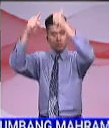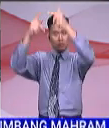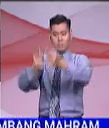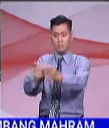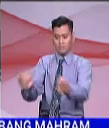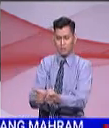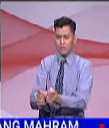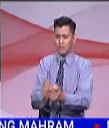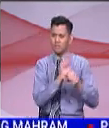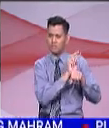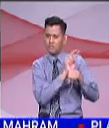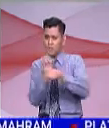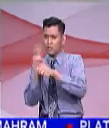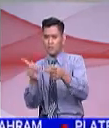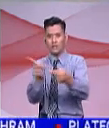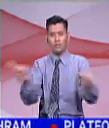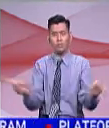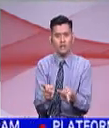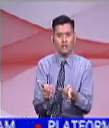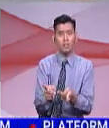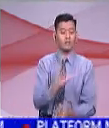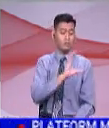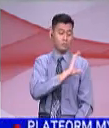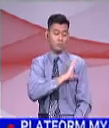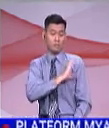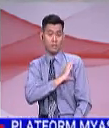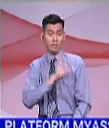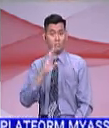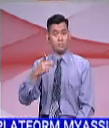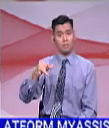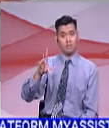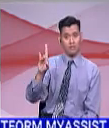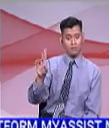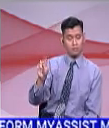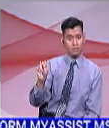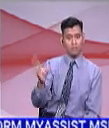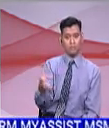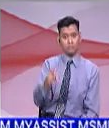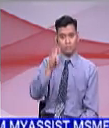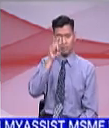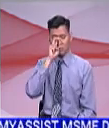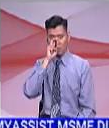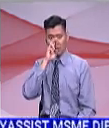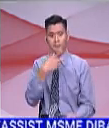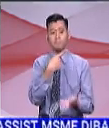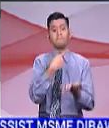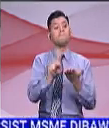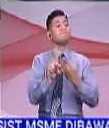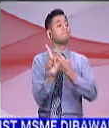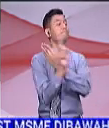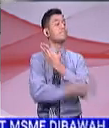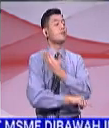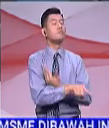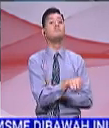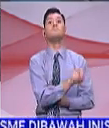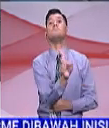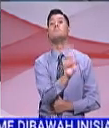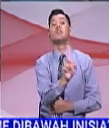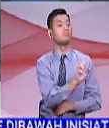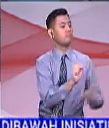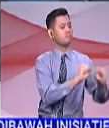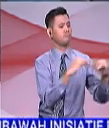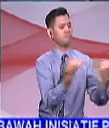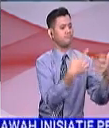memantau kawasan mereka. ACP Baharudin menegaskan kompaun akan dikeluarkan jika terdapat syarikat